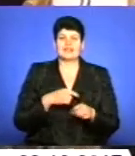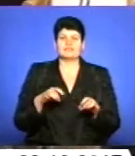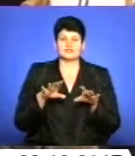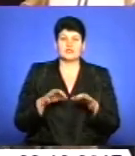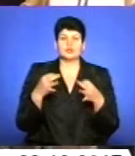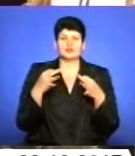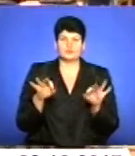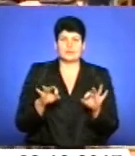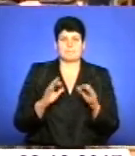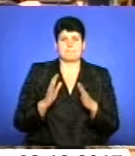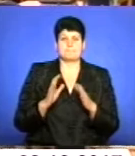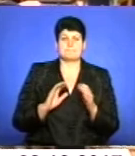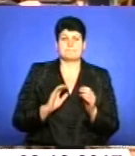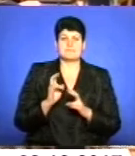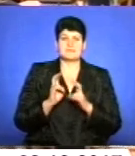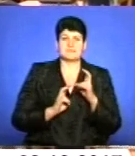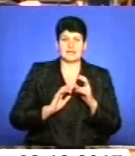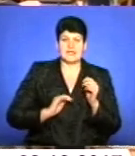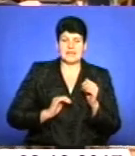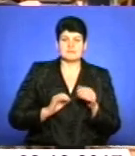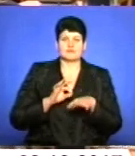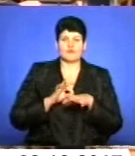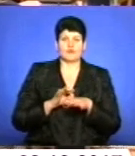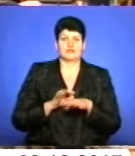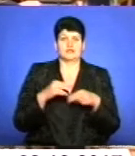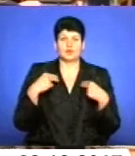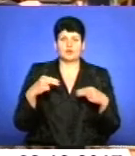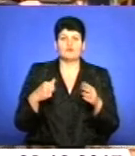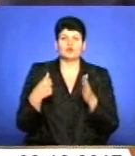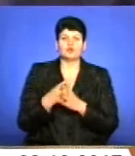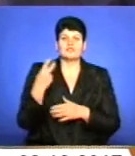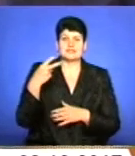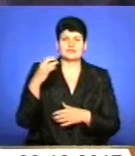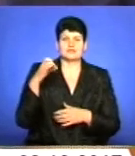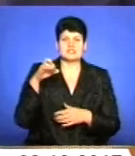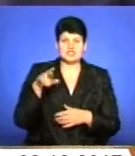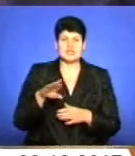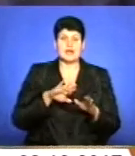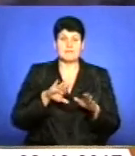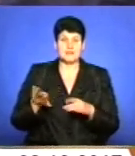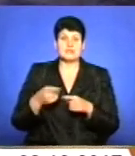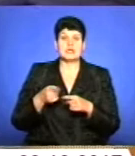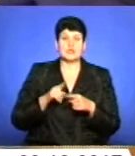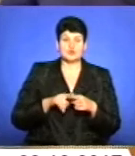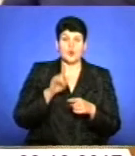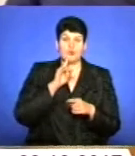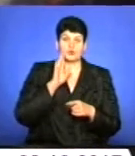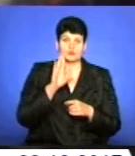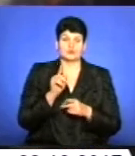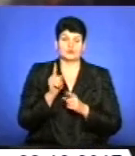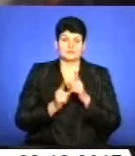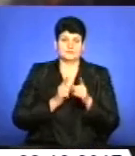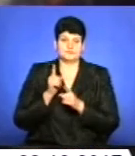дозволити підприємцям здійснювати торгівлю на ринку «Аляска ТЕР» до 20 січня. Після цього, допоки триватиме реконструкція ринку, надати